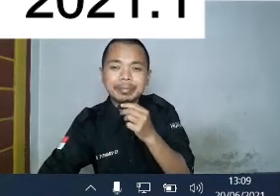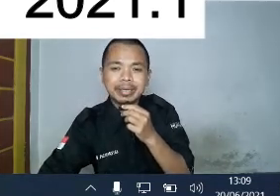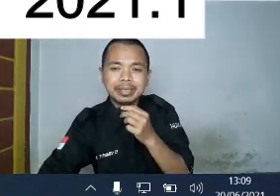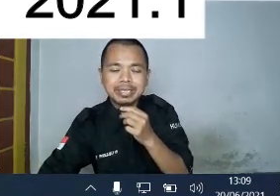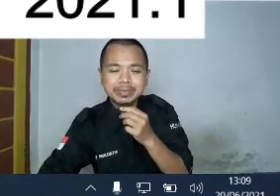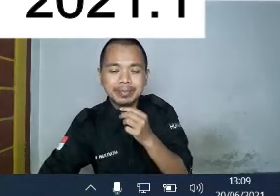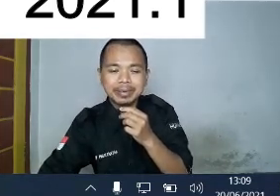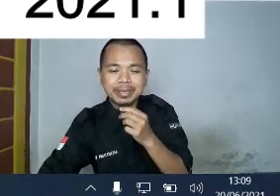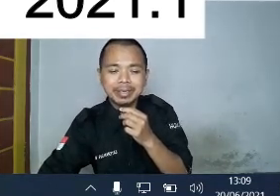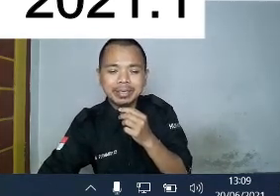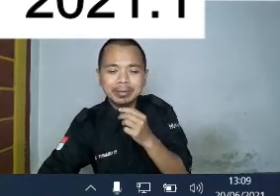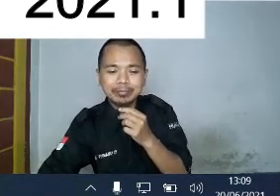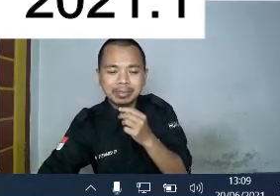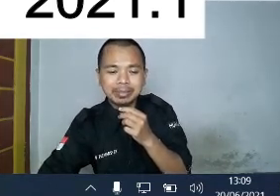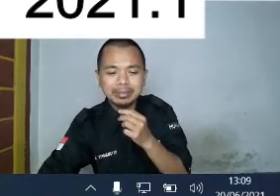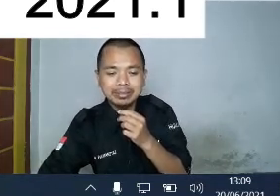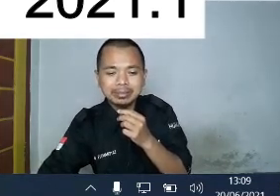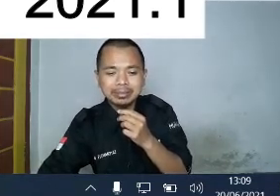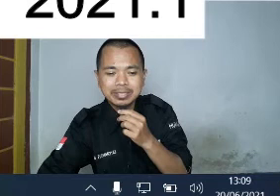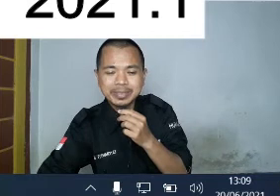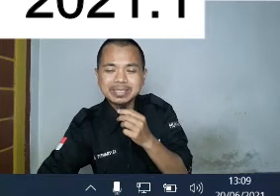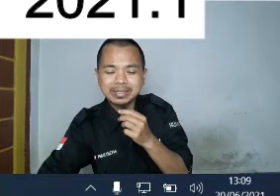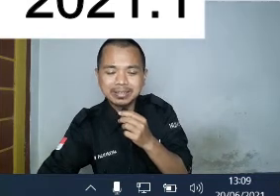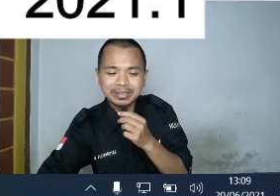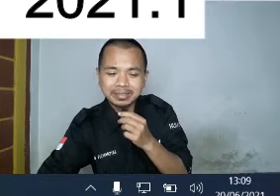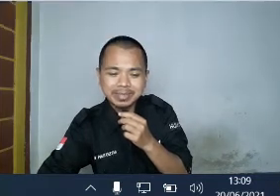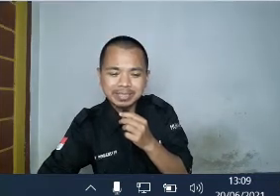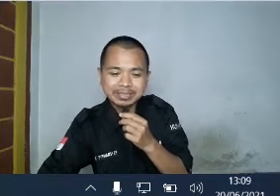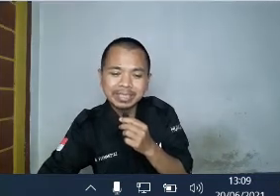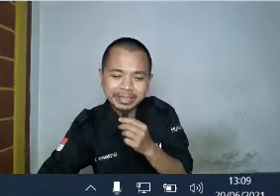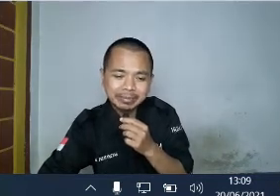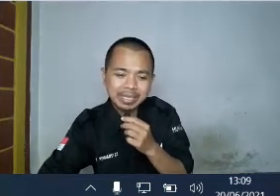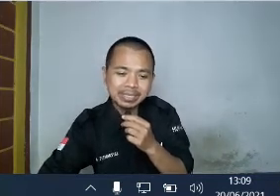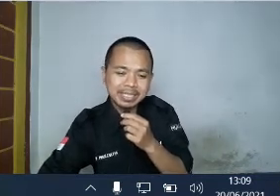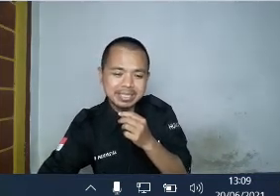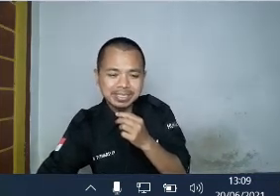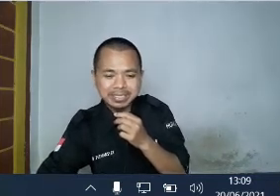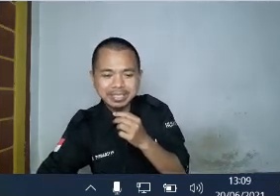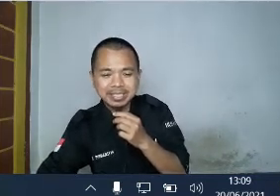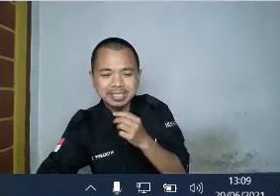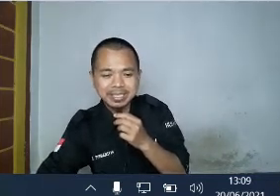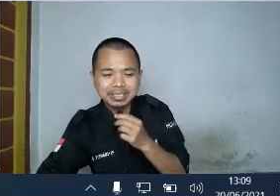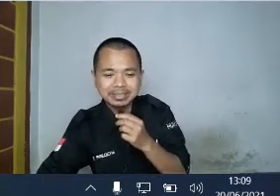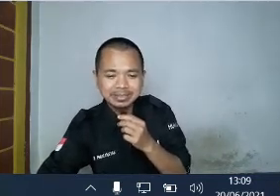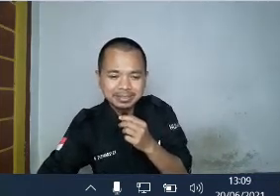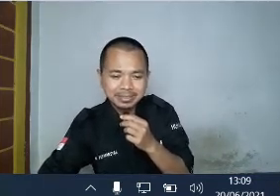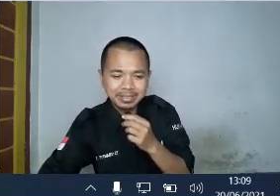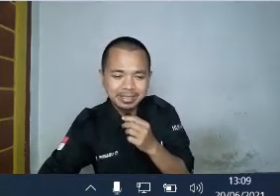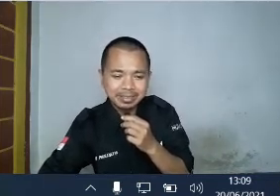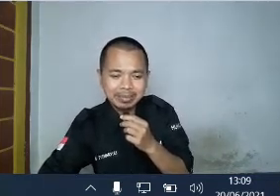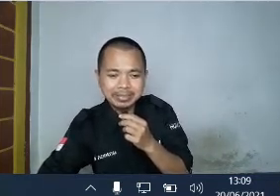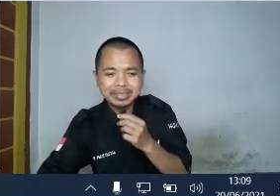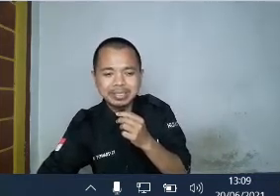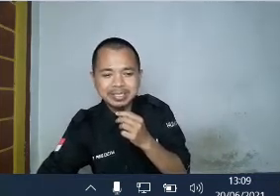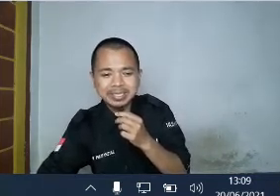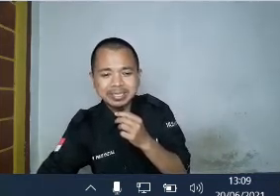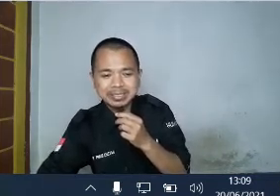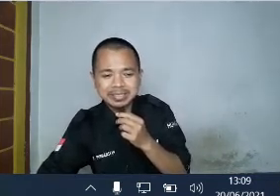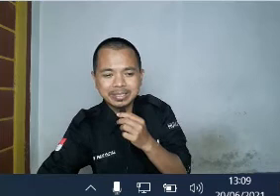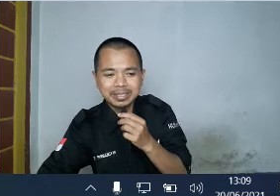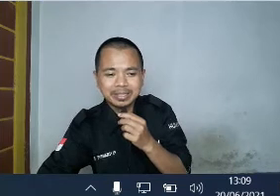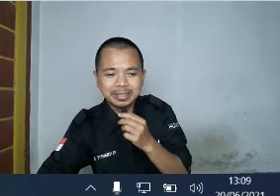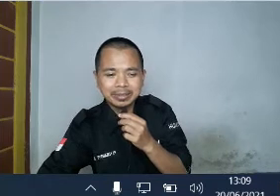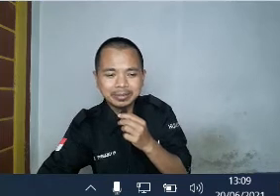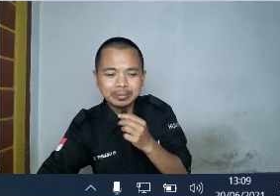SPP SPP perutnya semester itu bisa jutekin bahan ajar di sini ya tinggal masukin